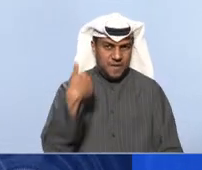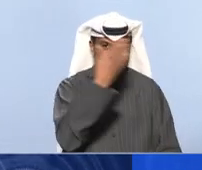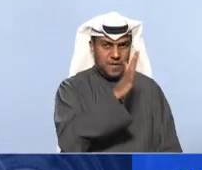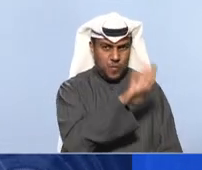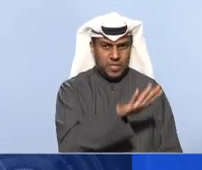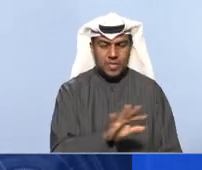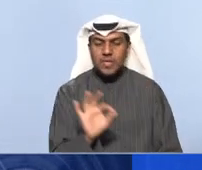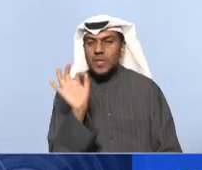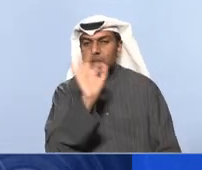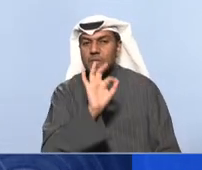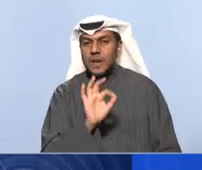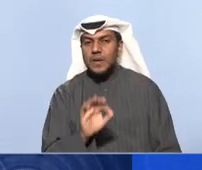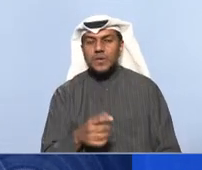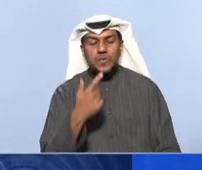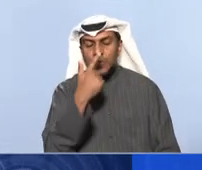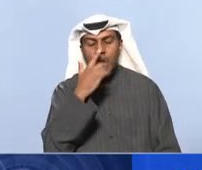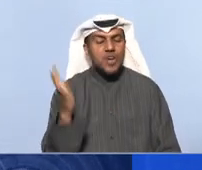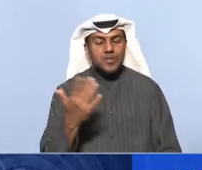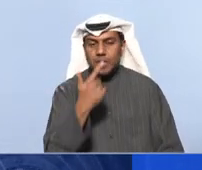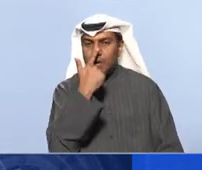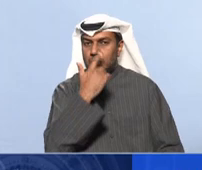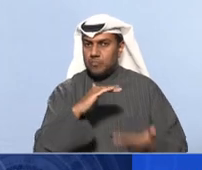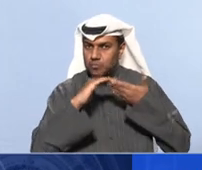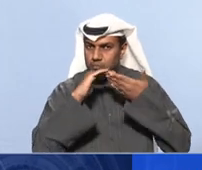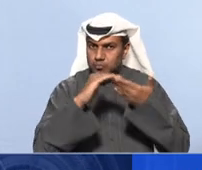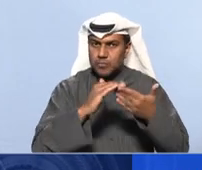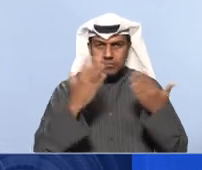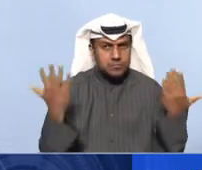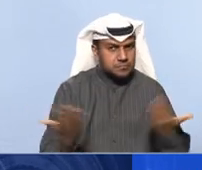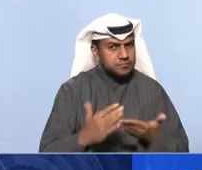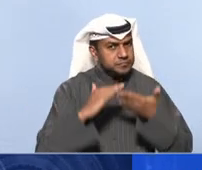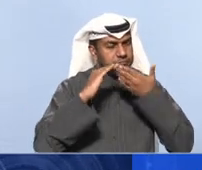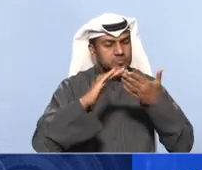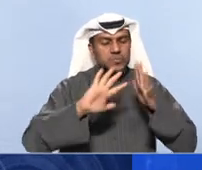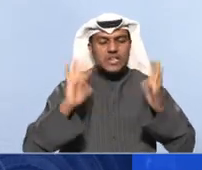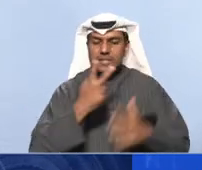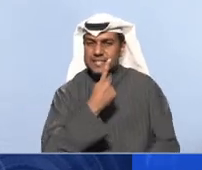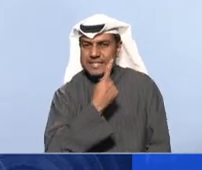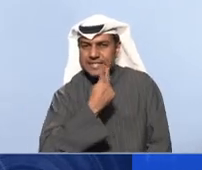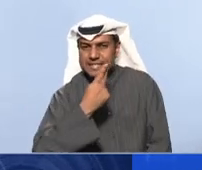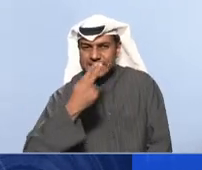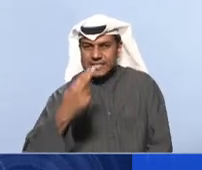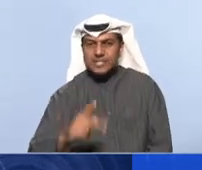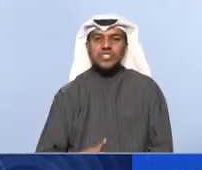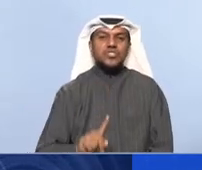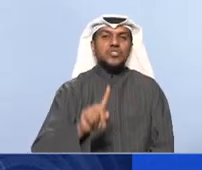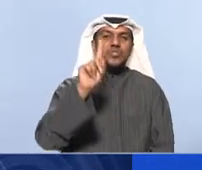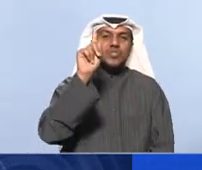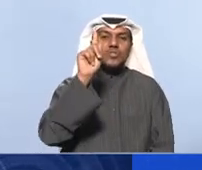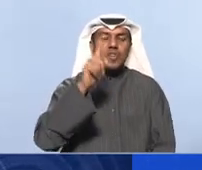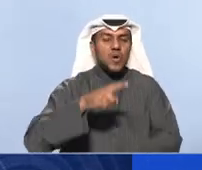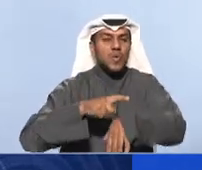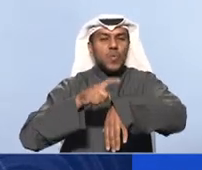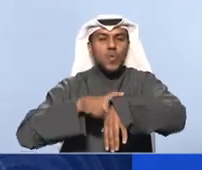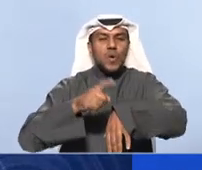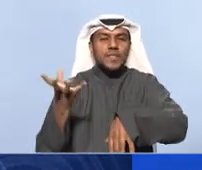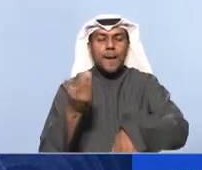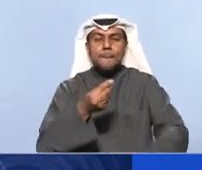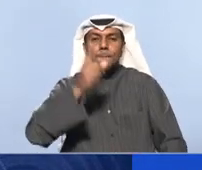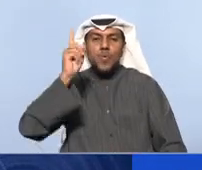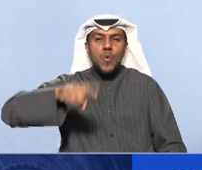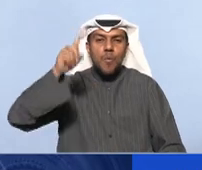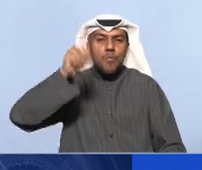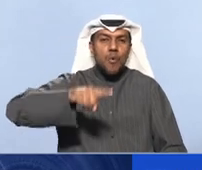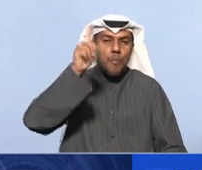على تلبية ما قد يحتاجونه من أمور، ونتمنى لهم أن تمر فترة الحجر الصحي وهي 14 يوم أن